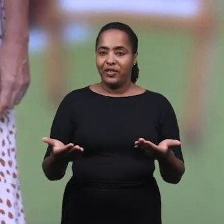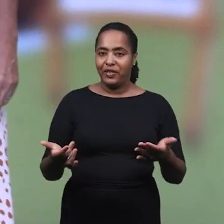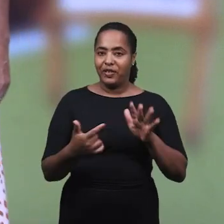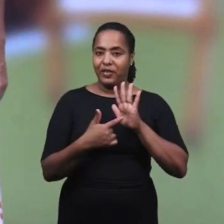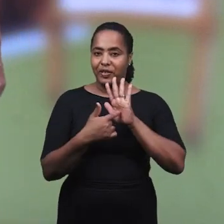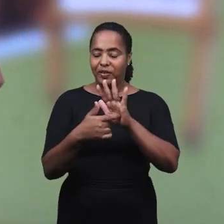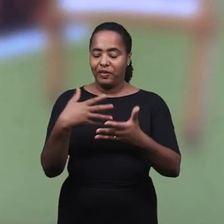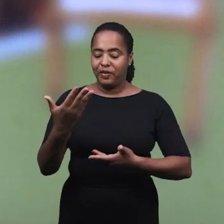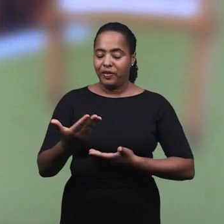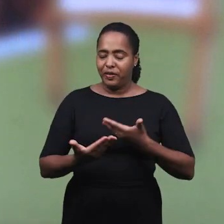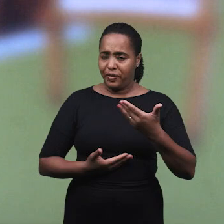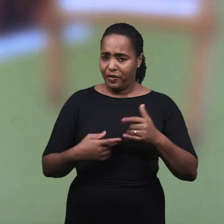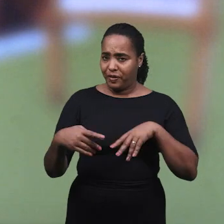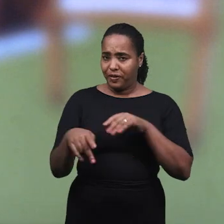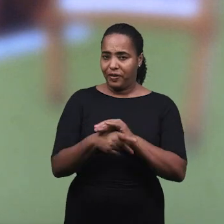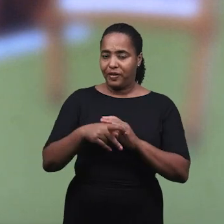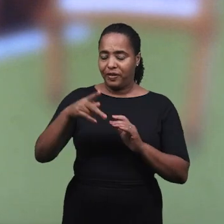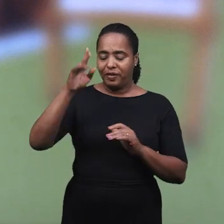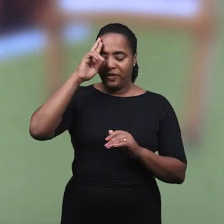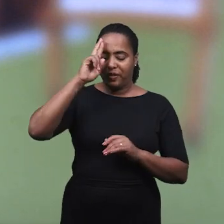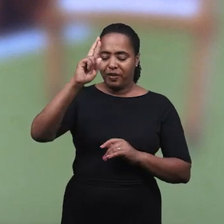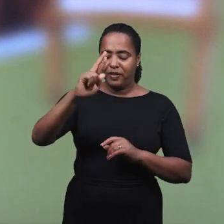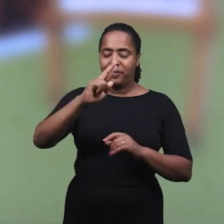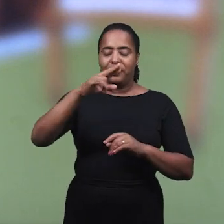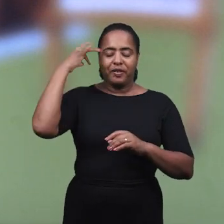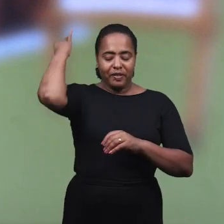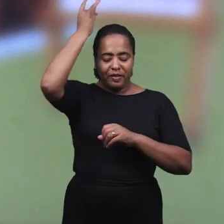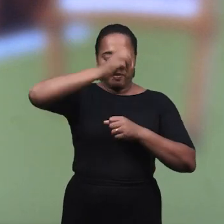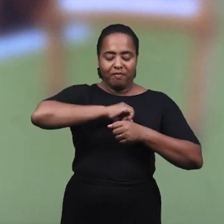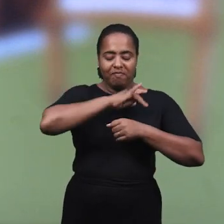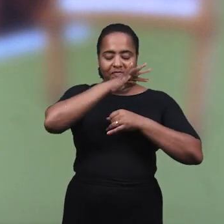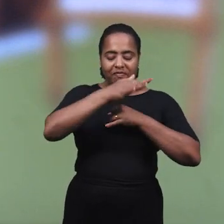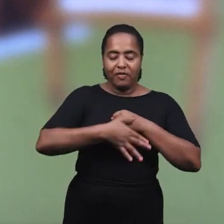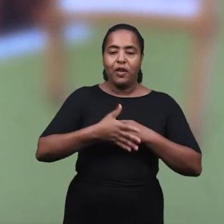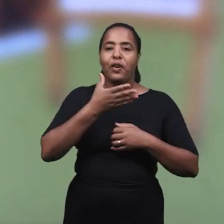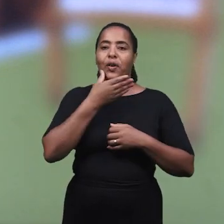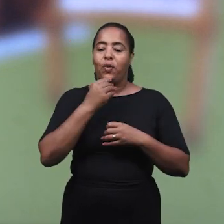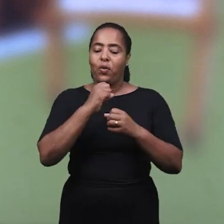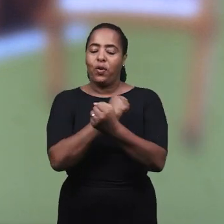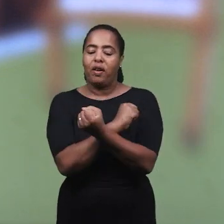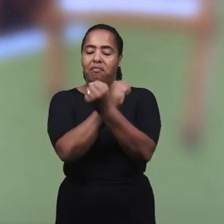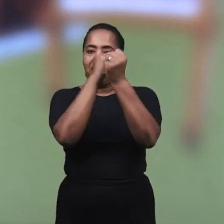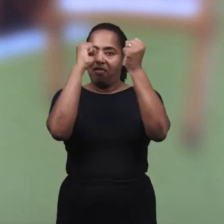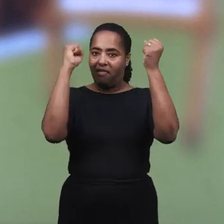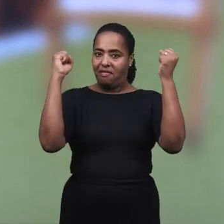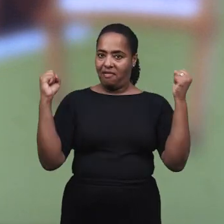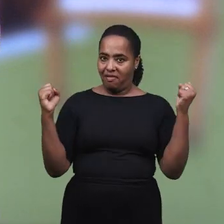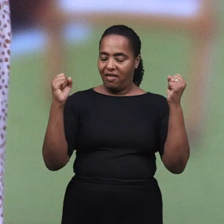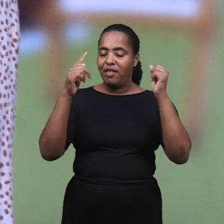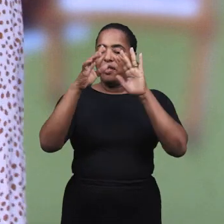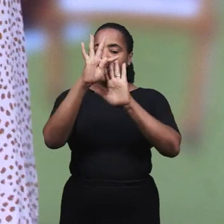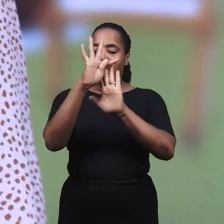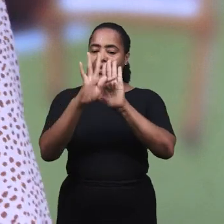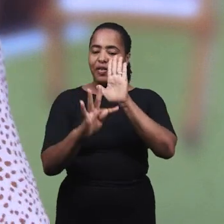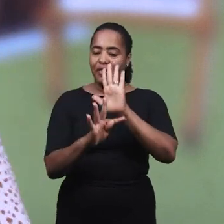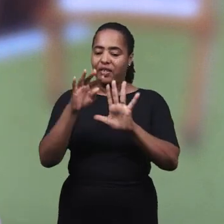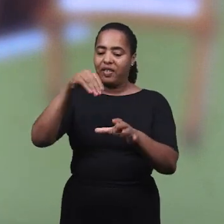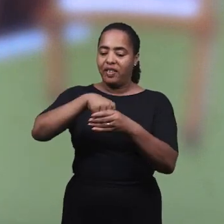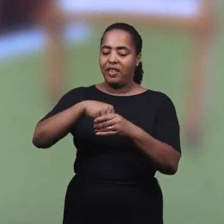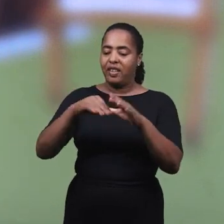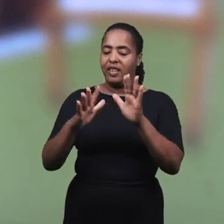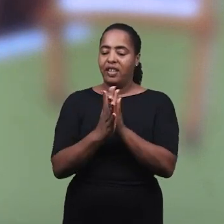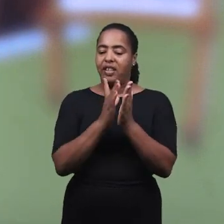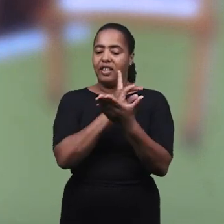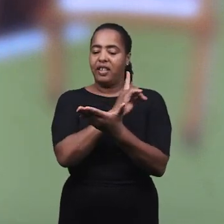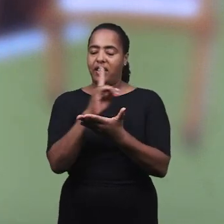allons parler sur un serviteur du Seigneur rempli du Saint-Esprit qui a été sans sang. Nous allons lire le texte qui